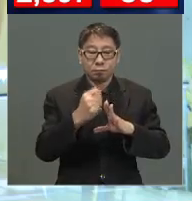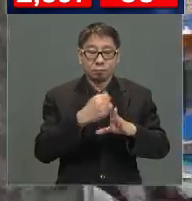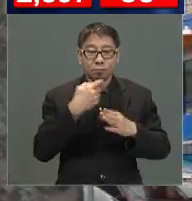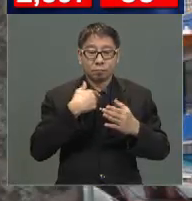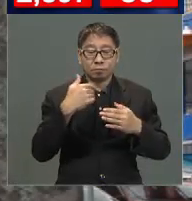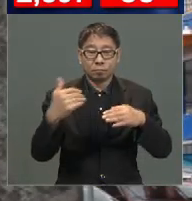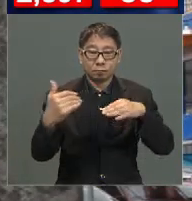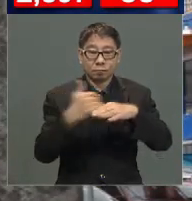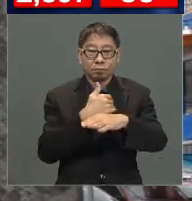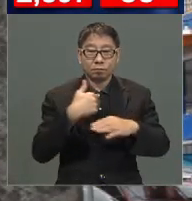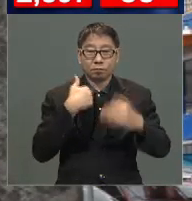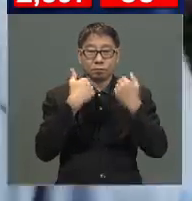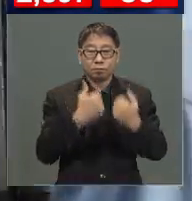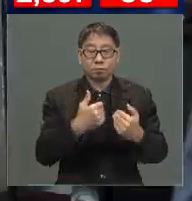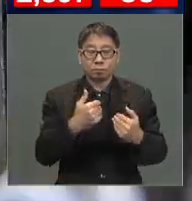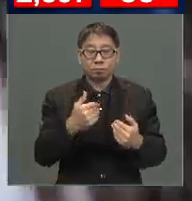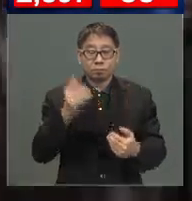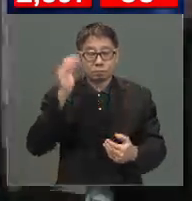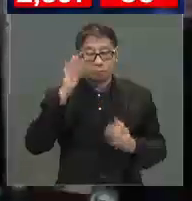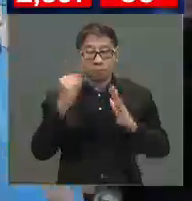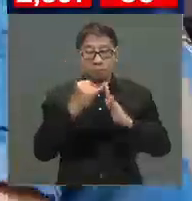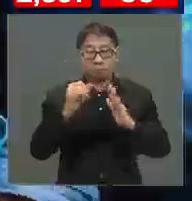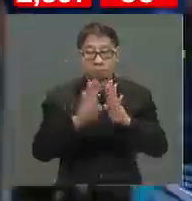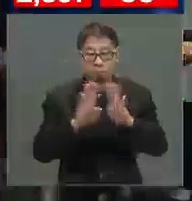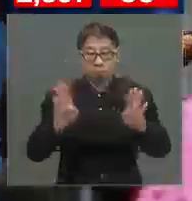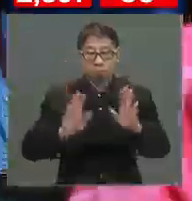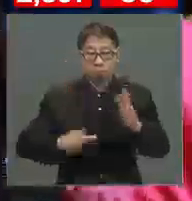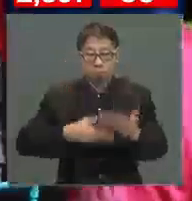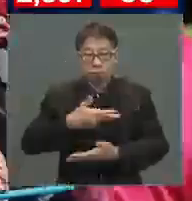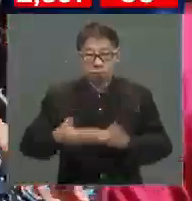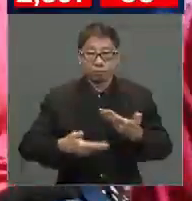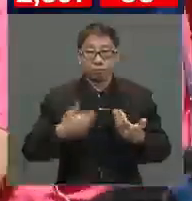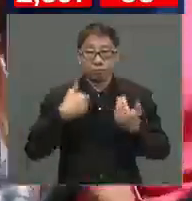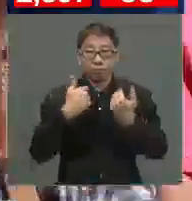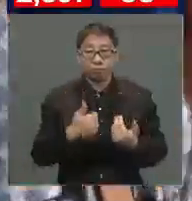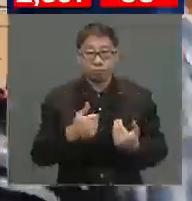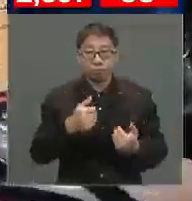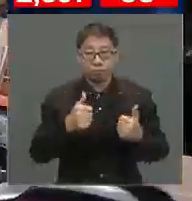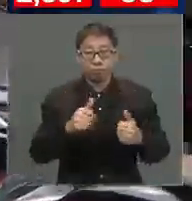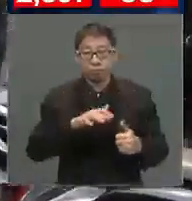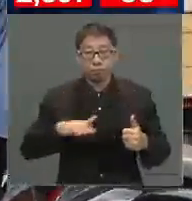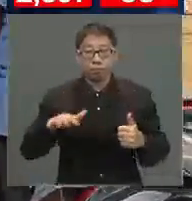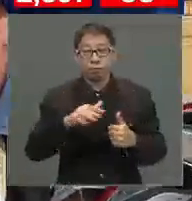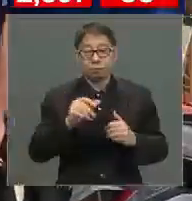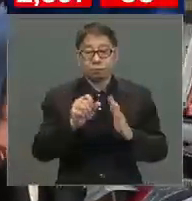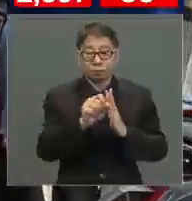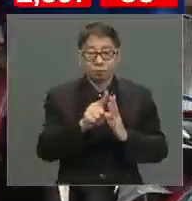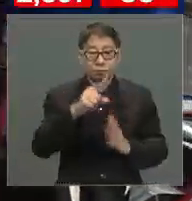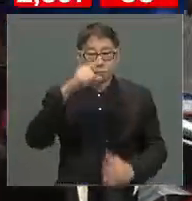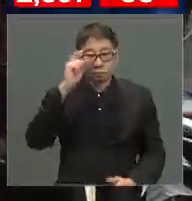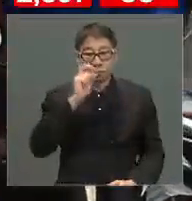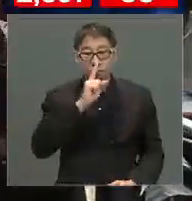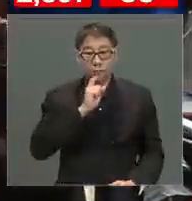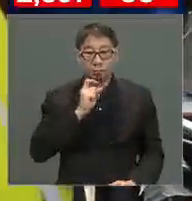นศรีจันทร์เปิดเผยถึงกรณีที่ทางจังหวัดประกาศเปิดตลาดพลอยให้ทำการค้าได้ตามปกติในวันศุกร์เสาร์และ